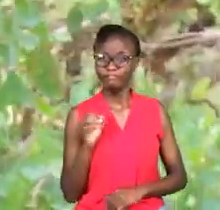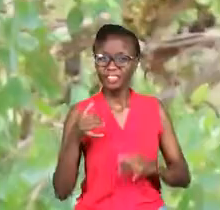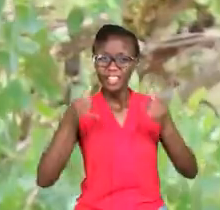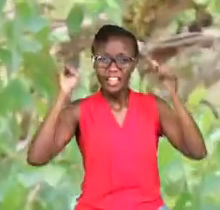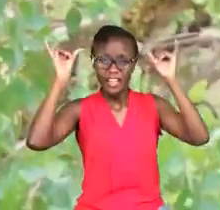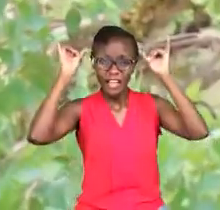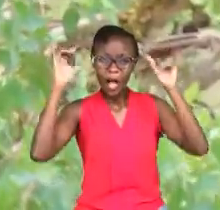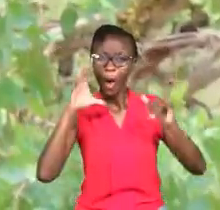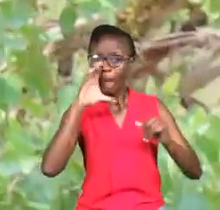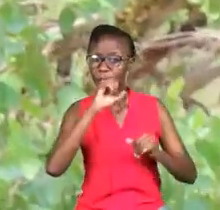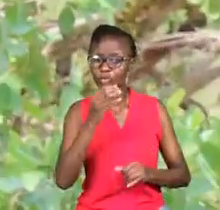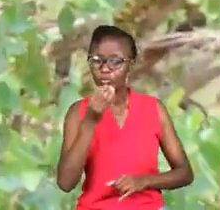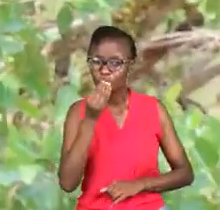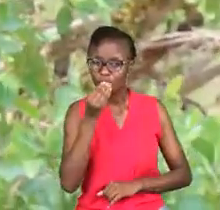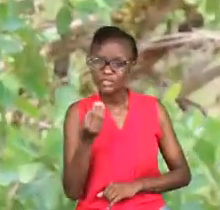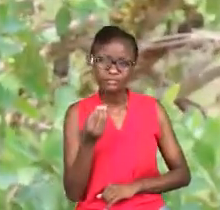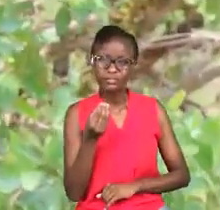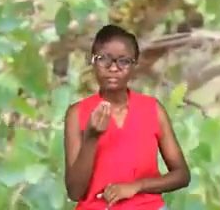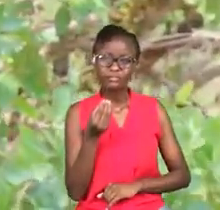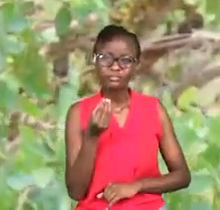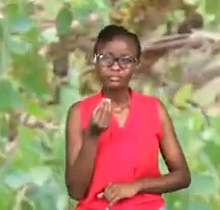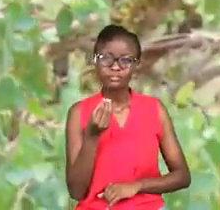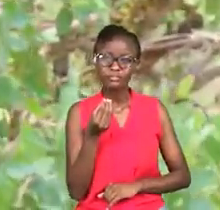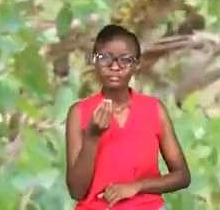kukula, na ng'ombe alikuwa kiasi yake